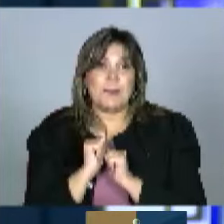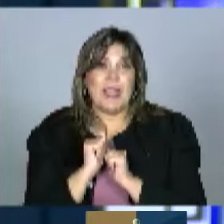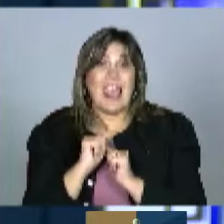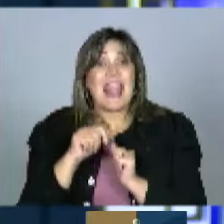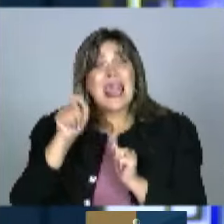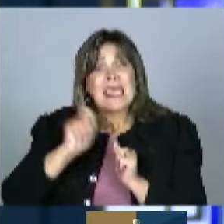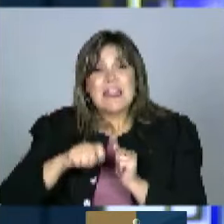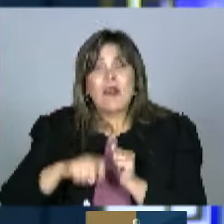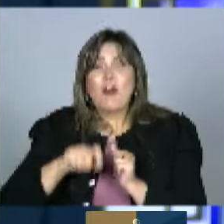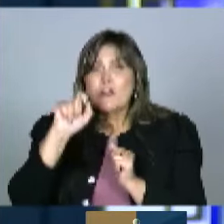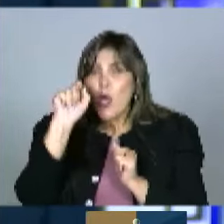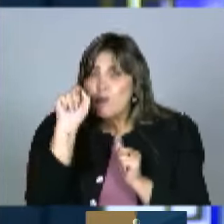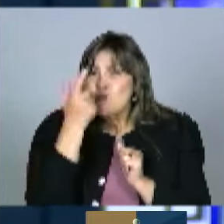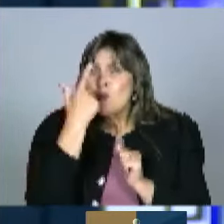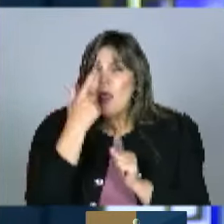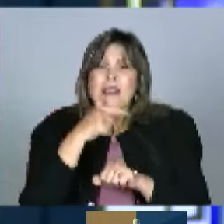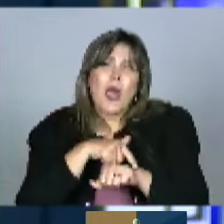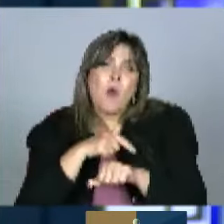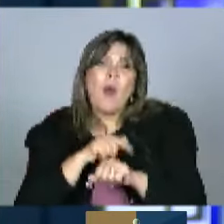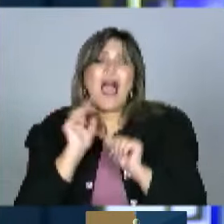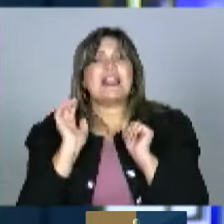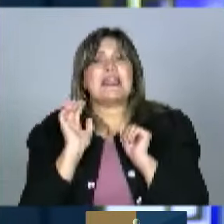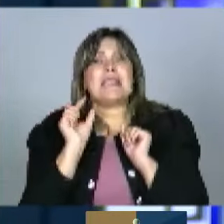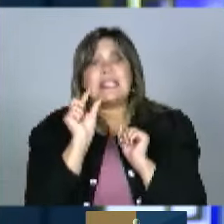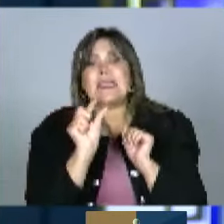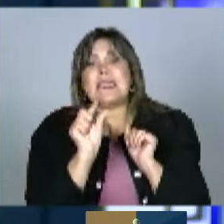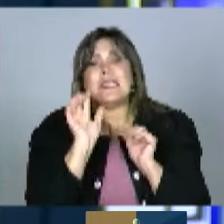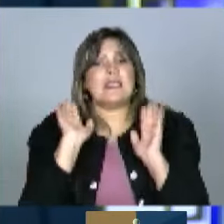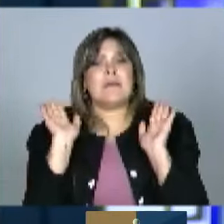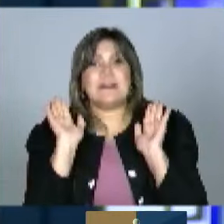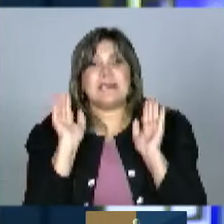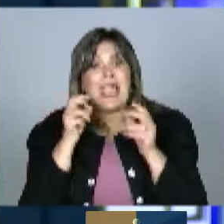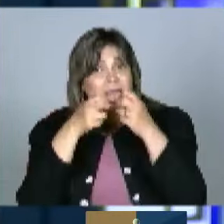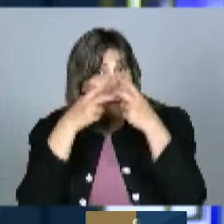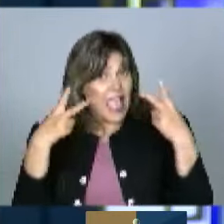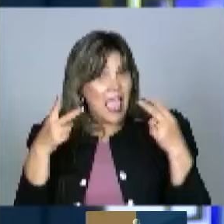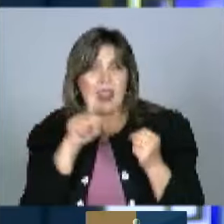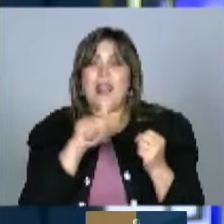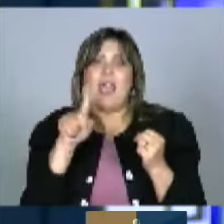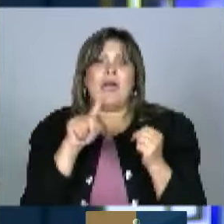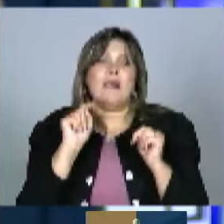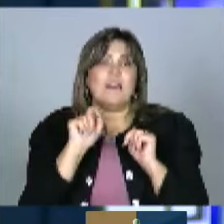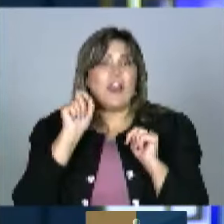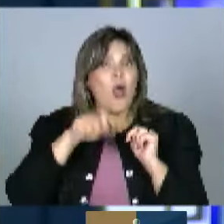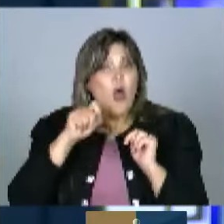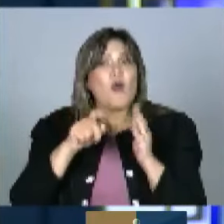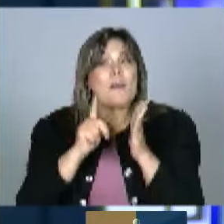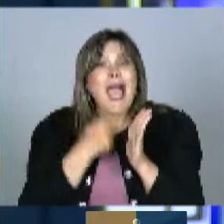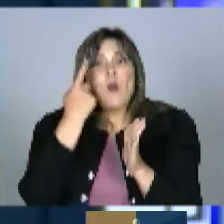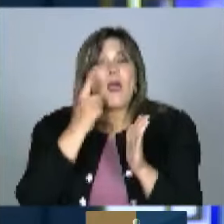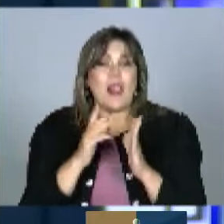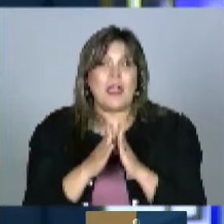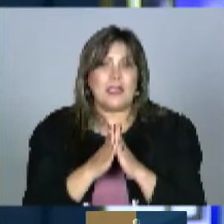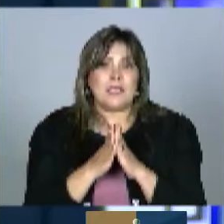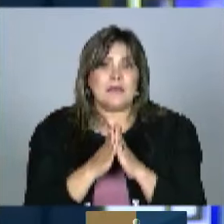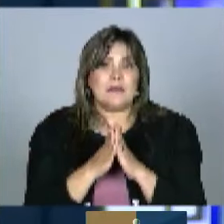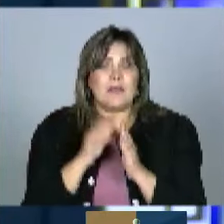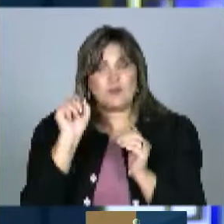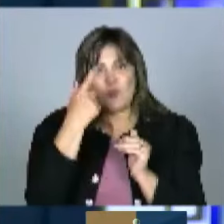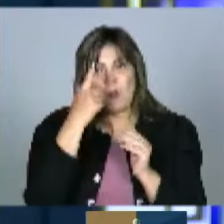مؤقت حجيه مؤقته مش حجيه نهائيه ده انا من ظاهر الاوراق تمام طيب